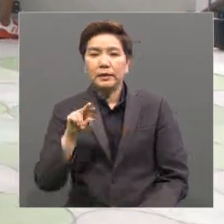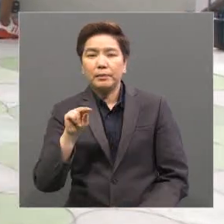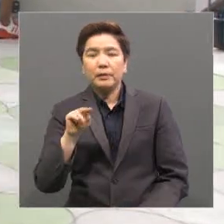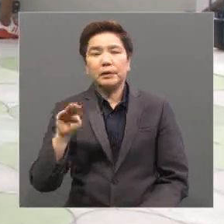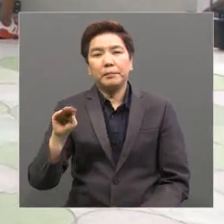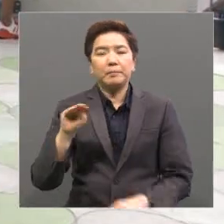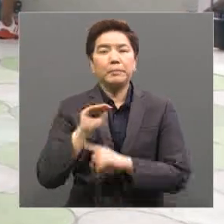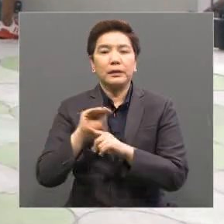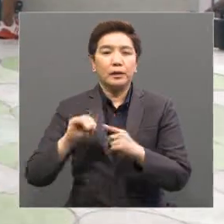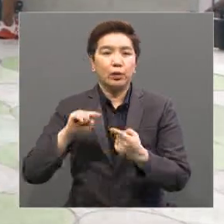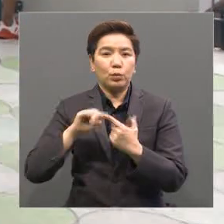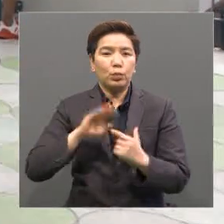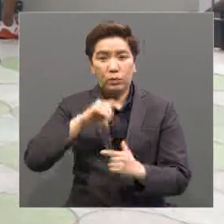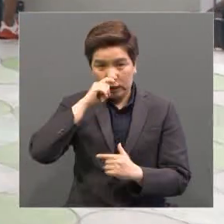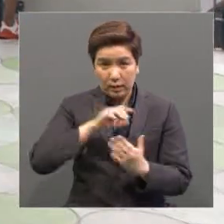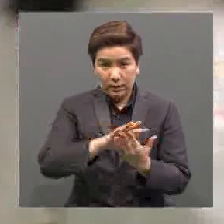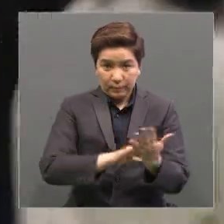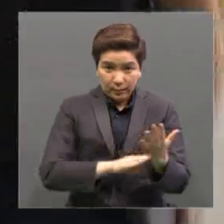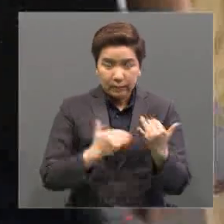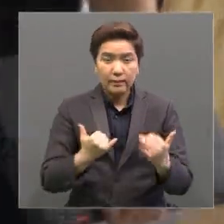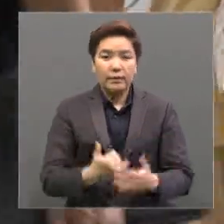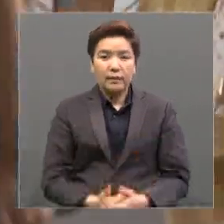40%ของพื้นที่นะครับ